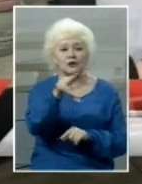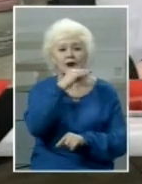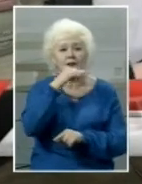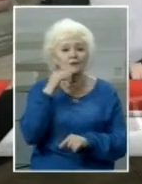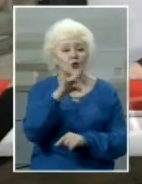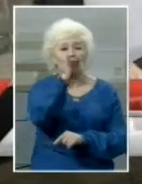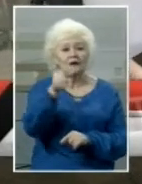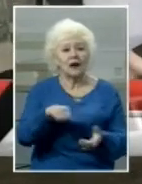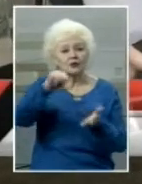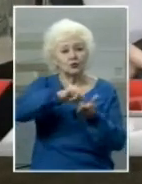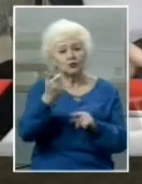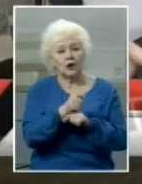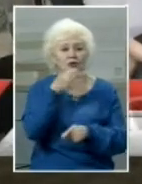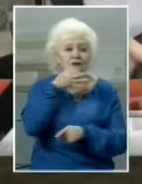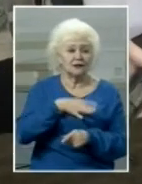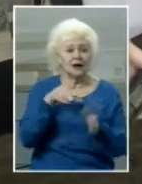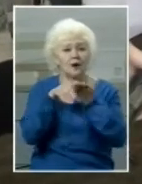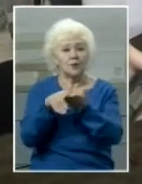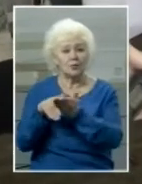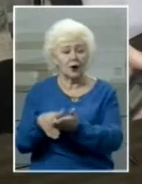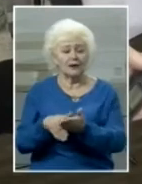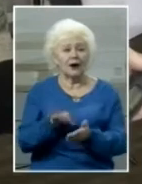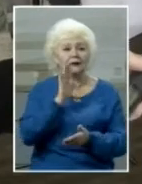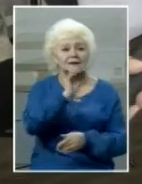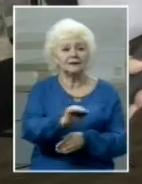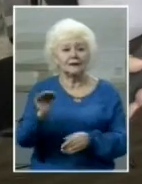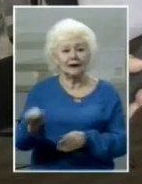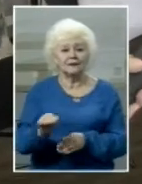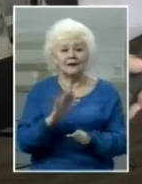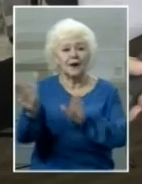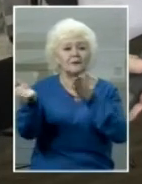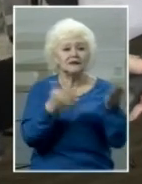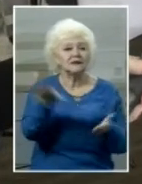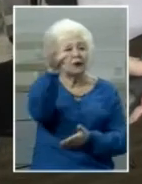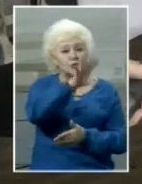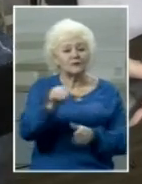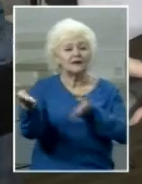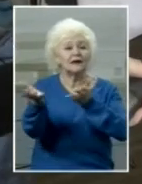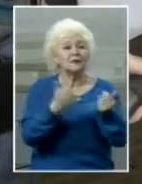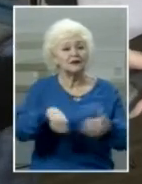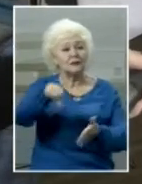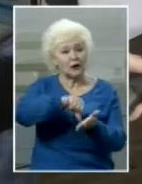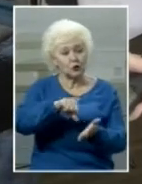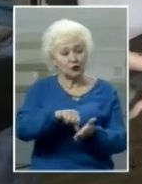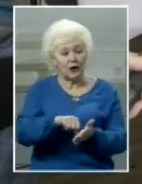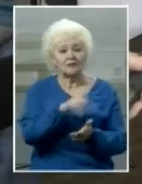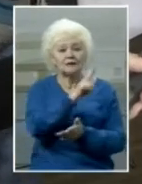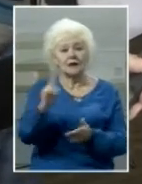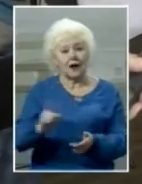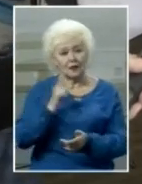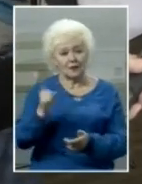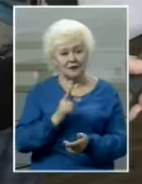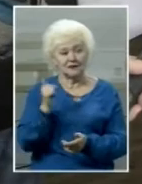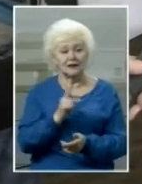Багато разів участвую, дуже подобається, допомагати діткам. Призиваю всіх приймати участь, як і